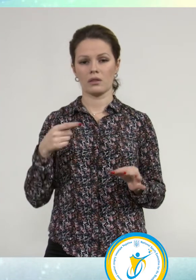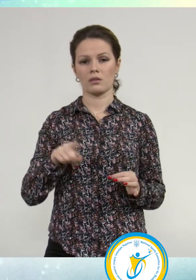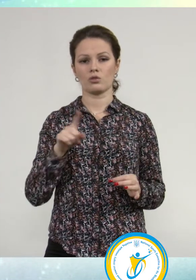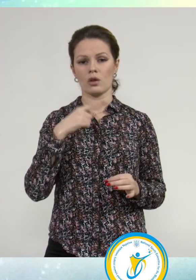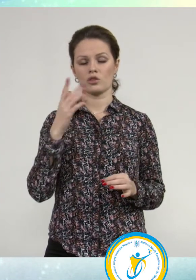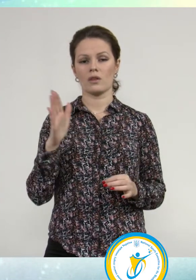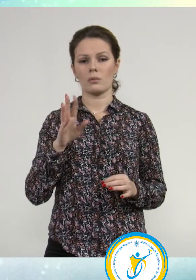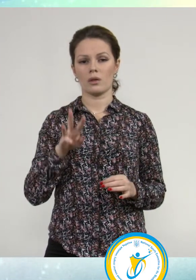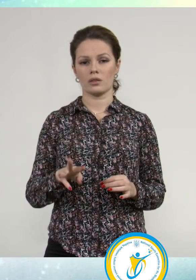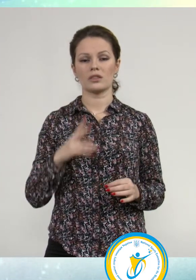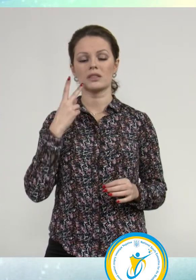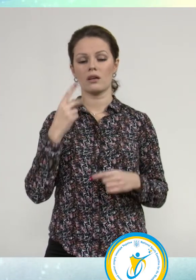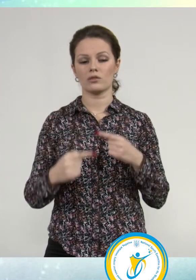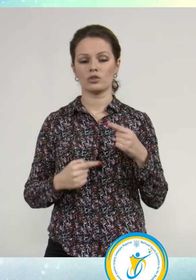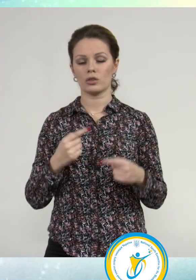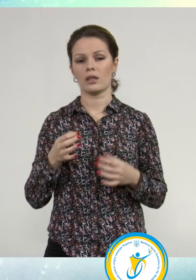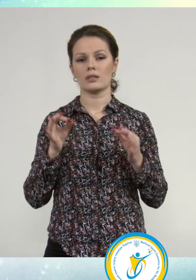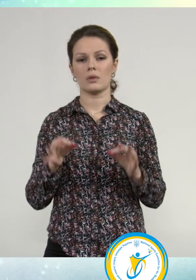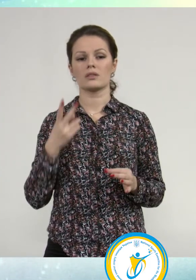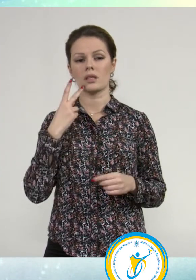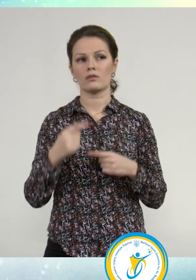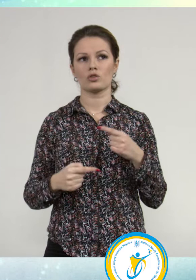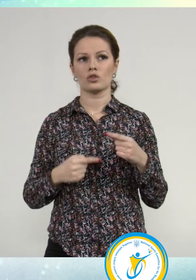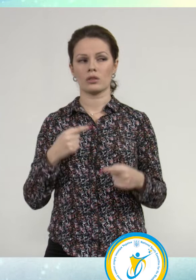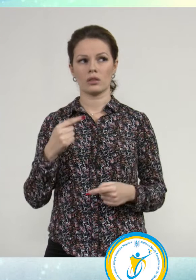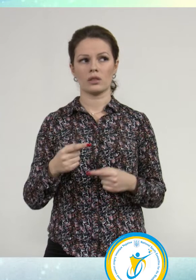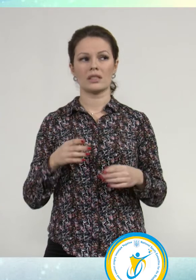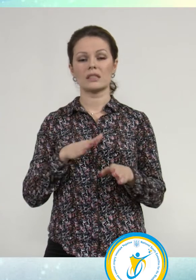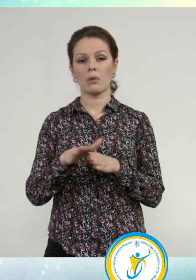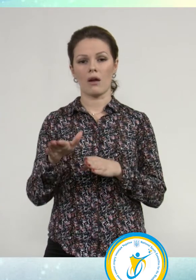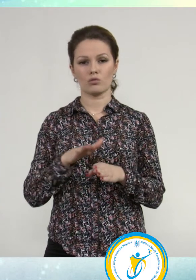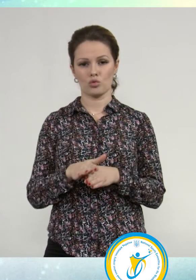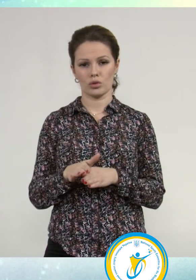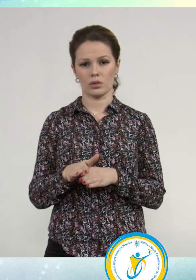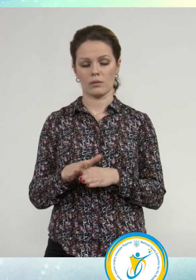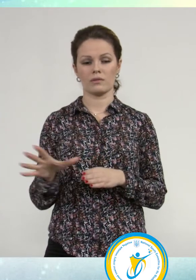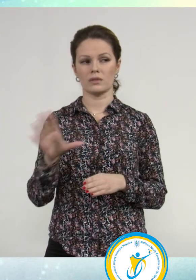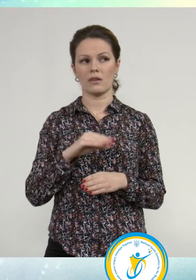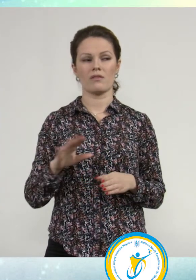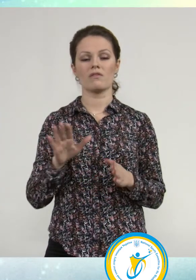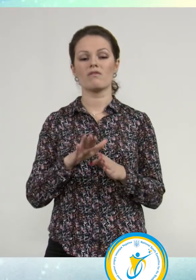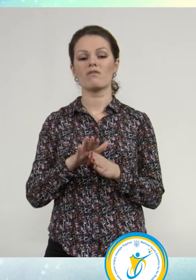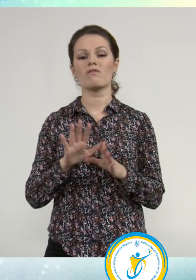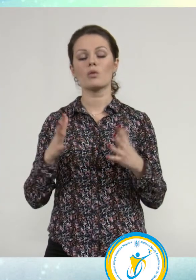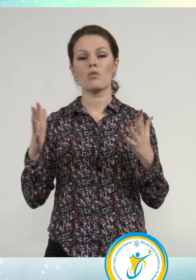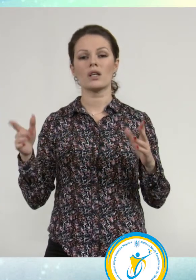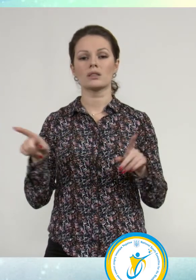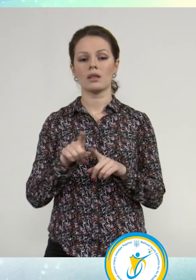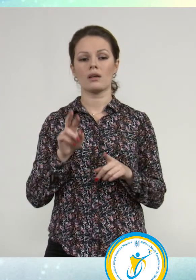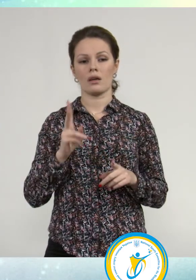Те, що каже Валерій Михайлович, завжди, ну, насправді завжди справджується. Тобто все відбувається так,